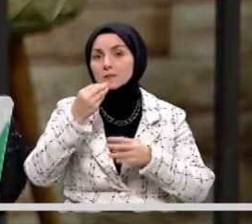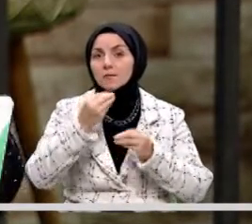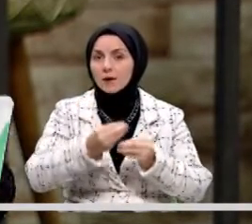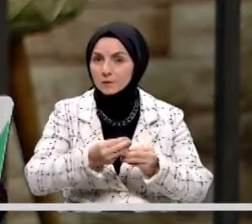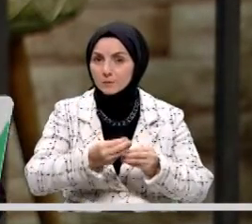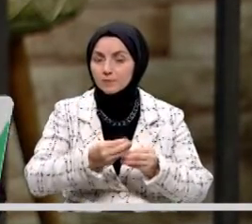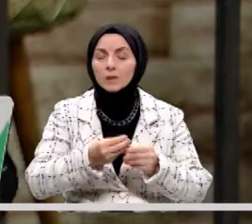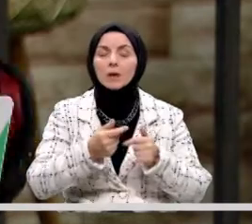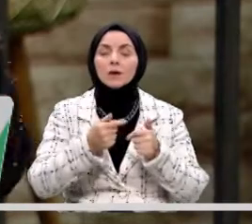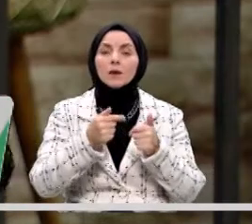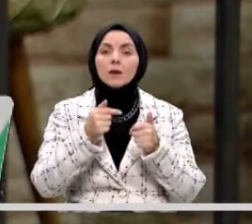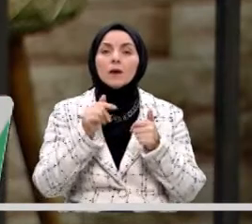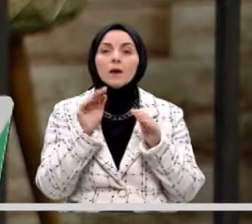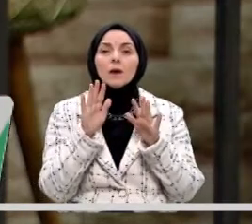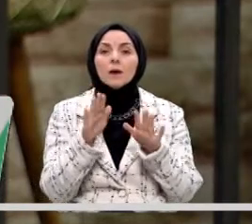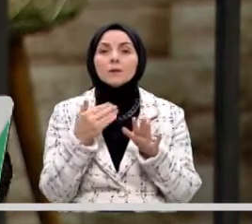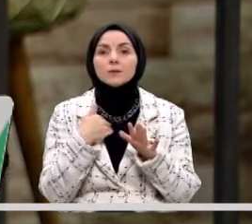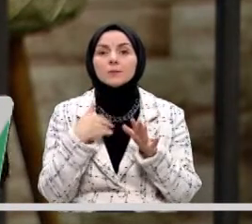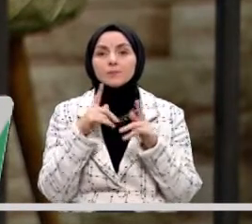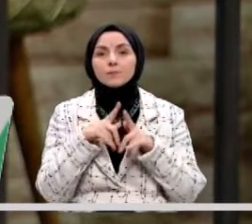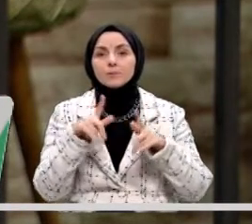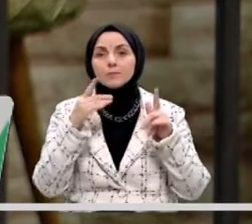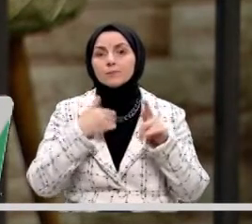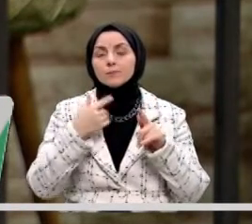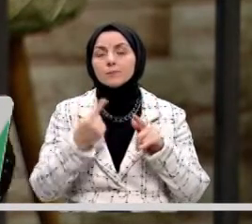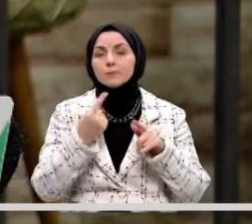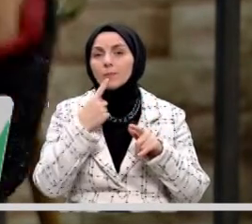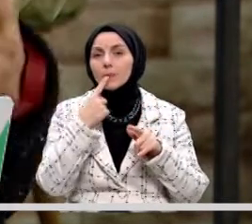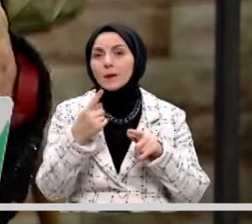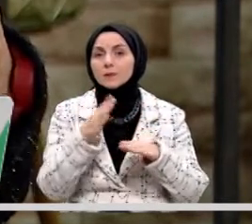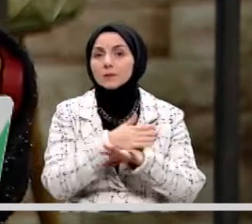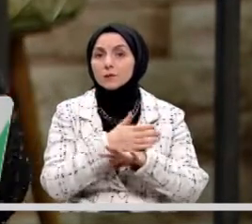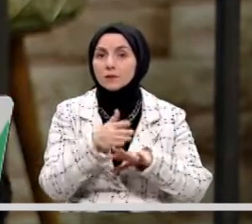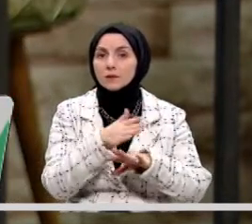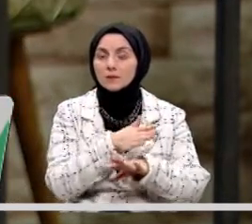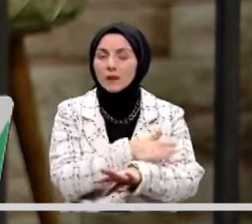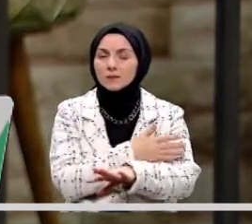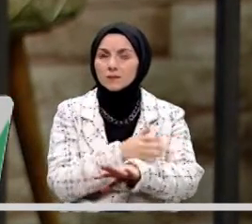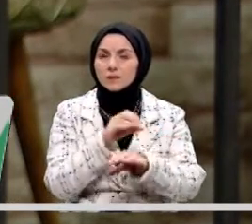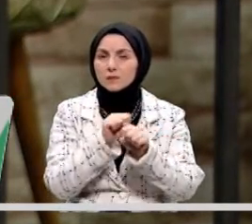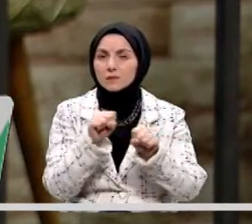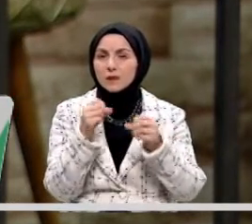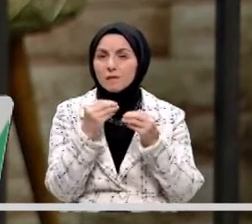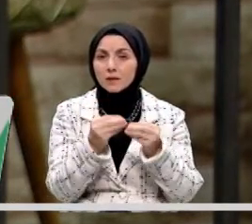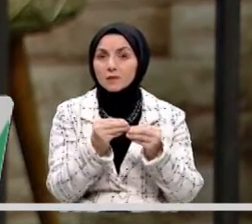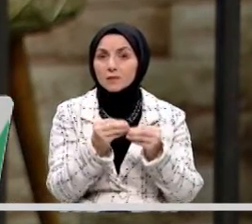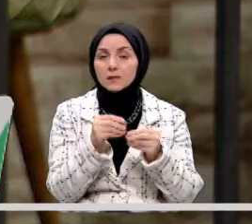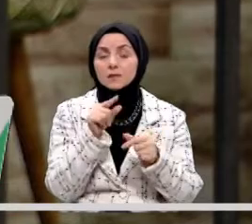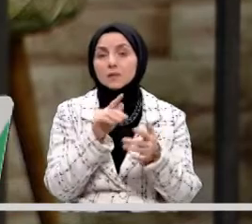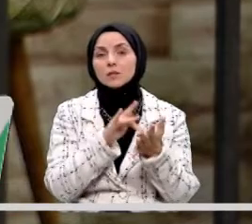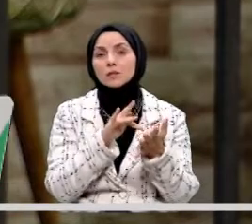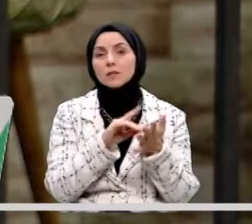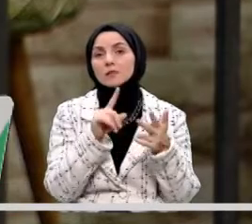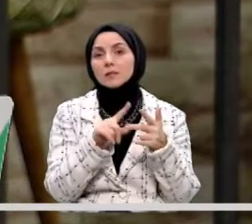ya da bağırırsan ya da bana bir laf söylersen eşyalara zarar verirsen bunu iki güne çıkartıyorum ama çocuk şöyle yapacak